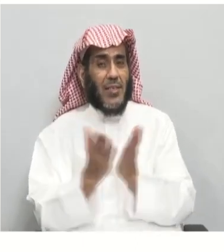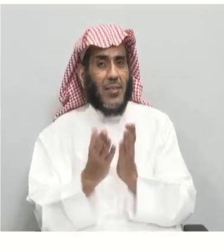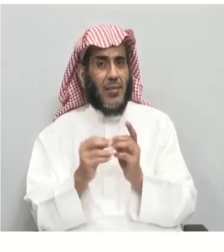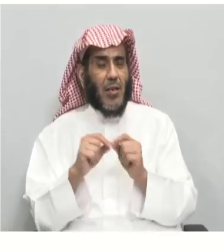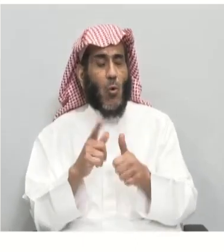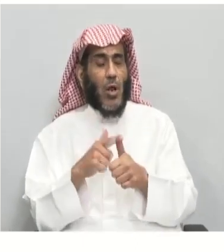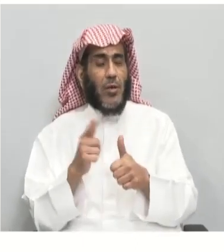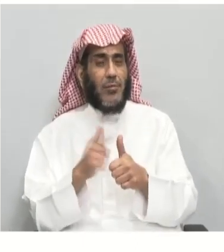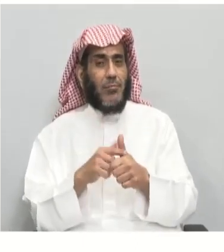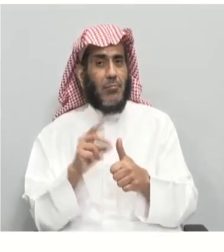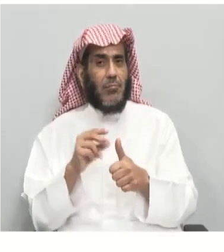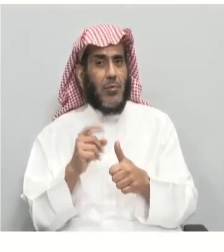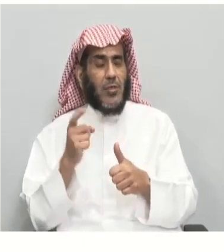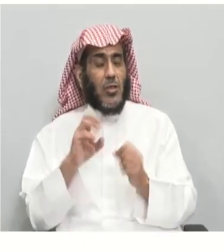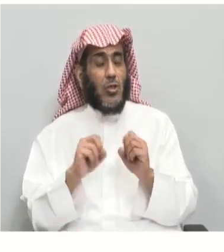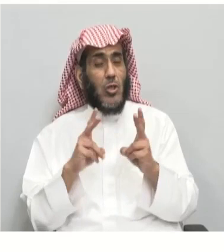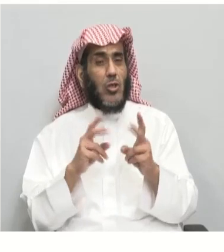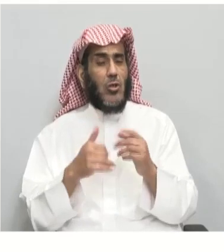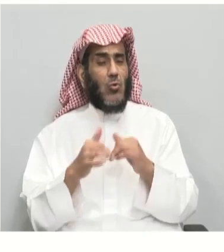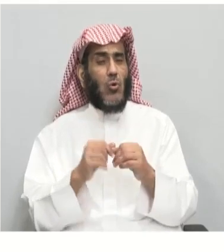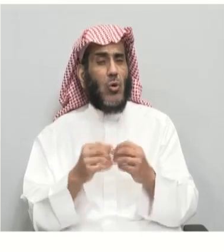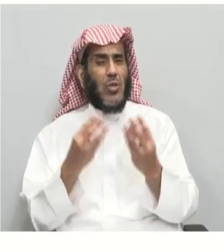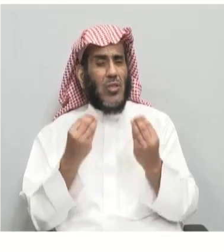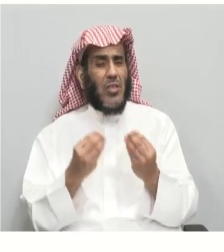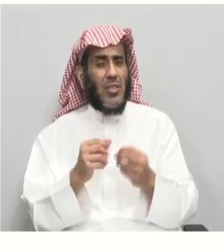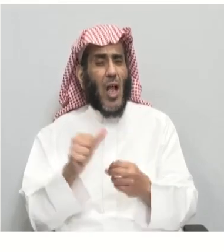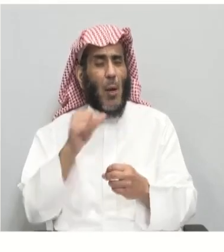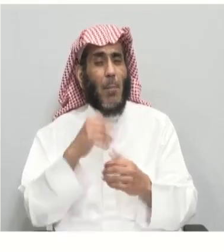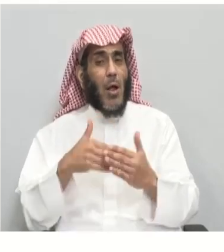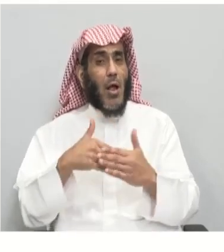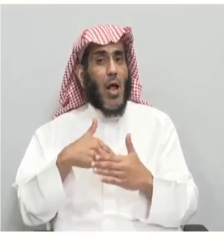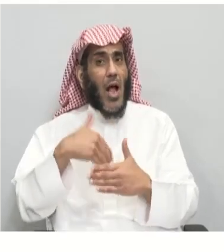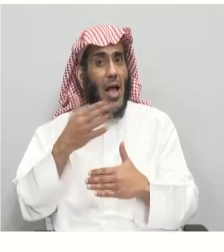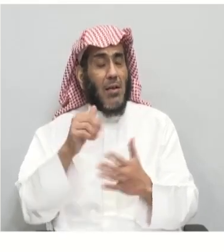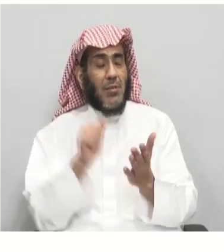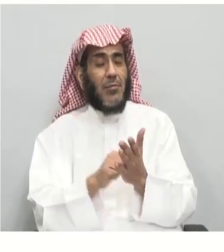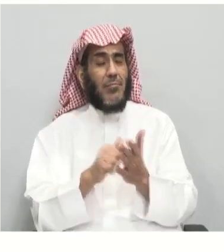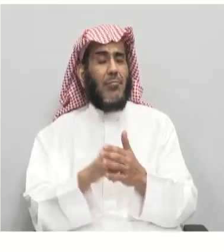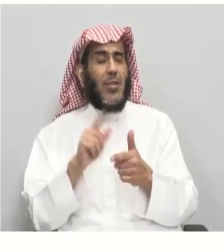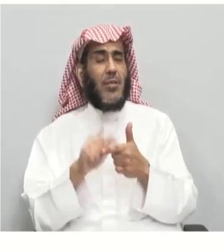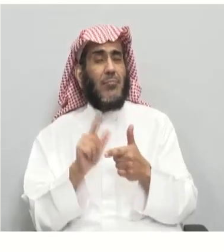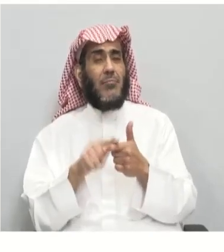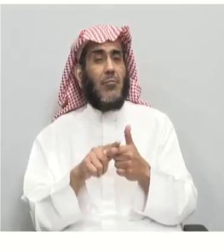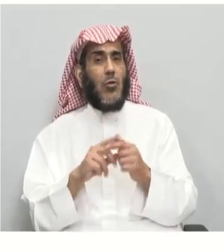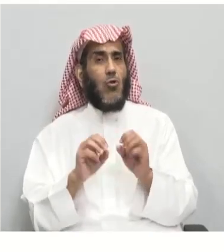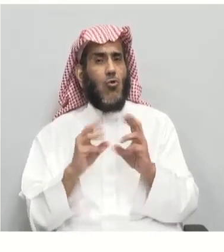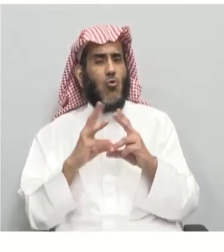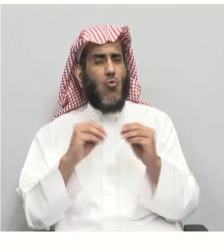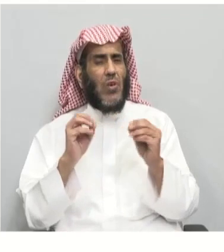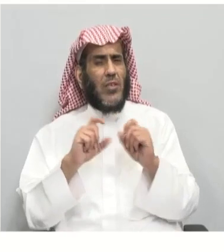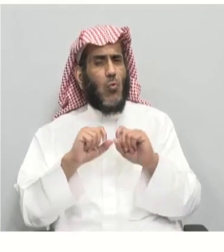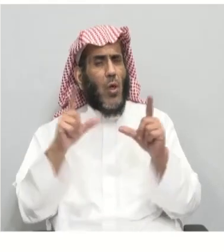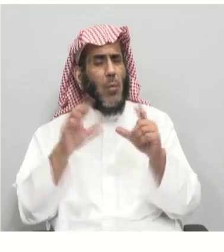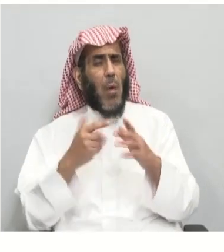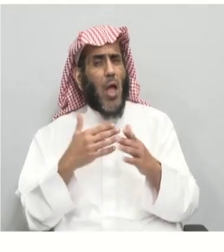اولا ان يستنتج طرق ترشيد استهلاك الماء خارج المنزل ثانيا يفسر ما